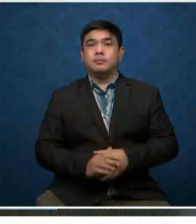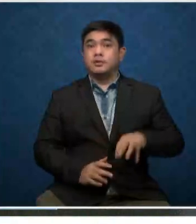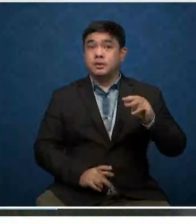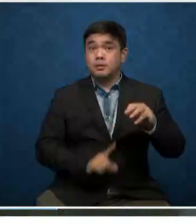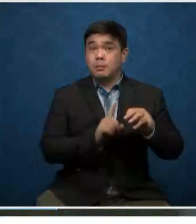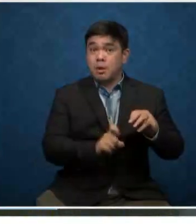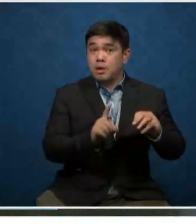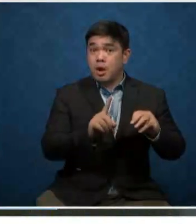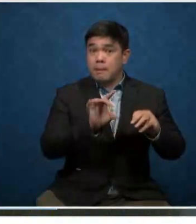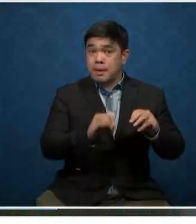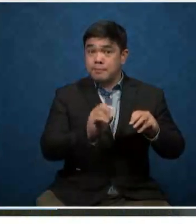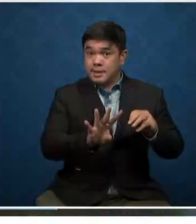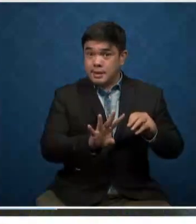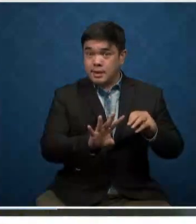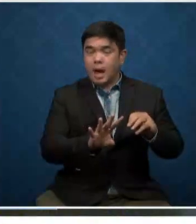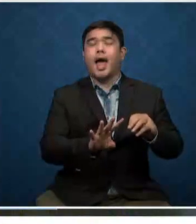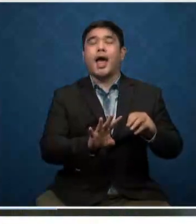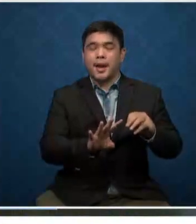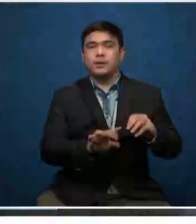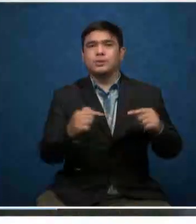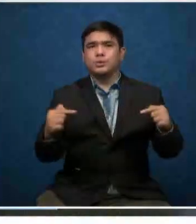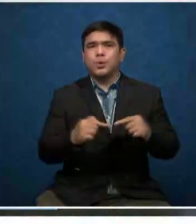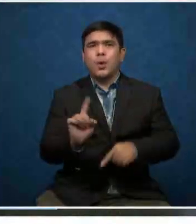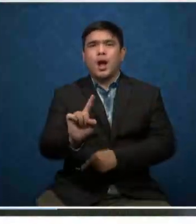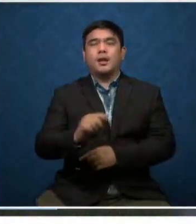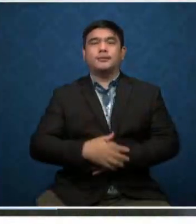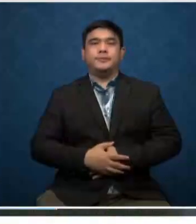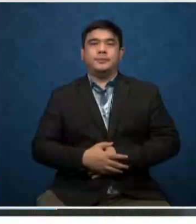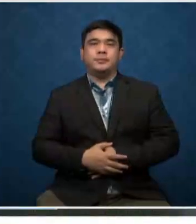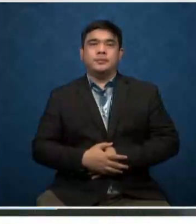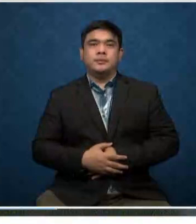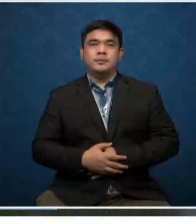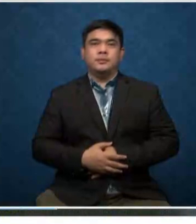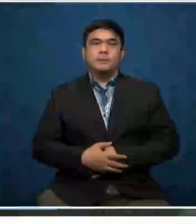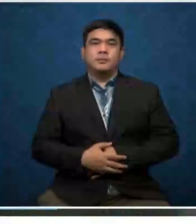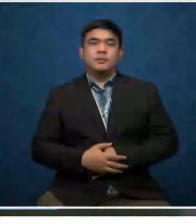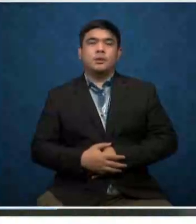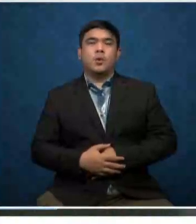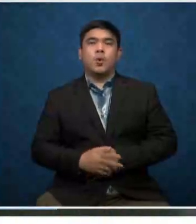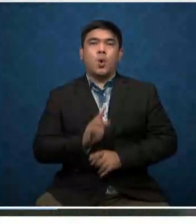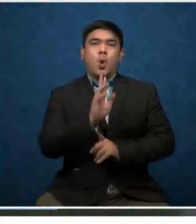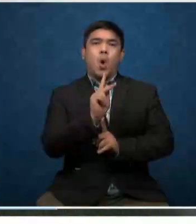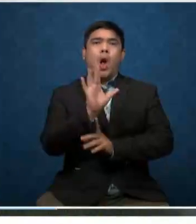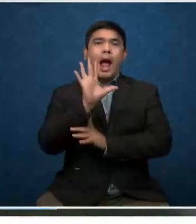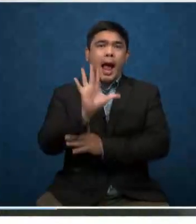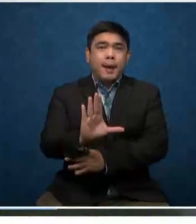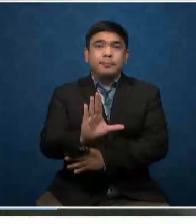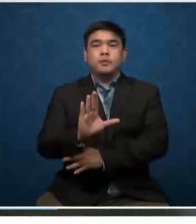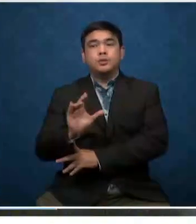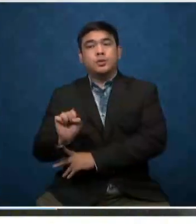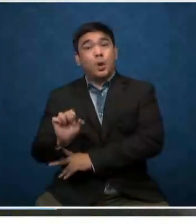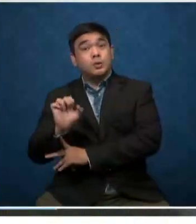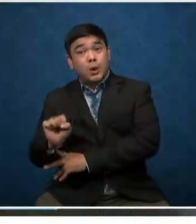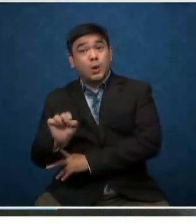184ก็เรื่องของการข้อห้ามไม่ให้ส.สและ